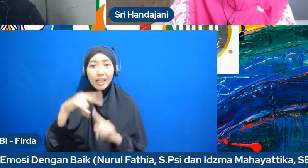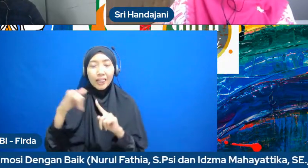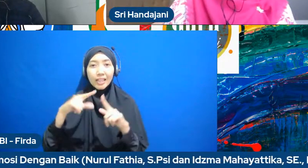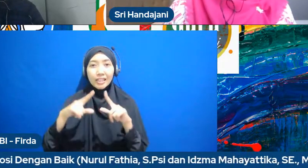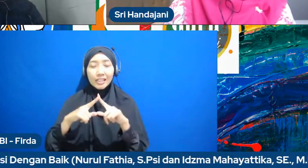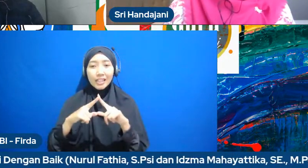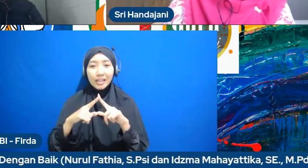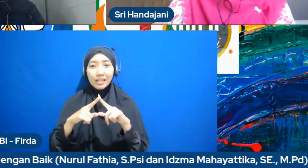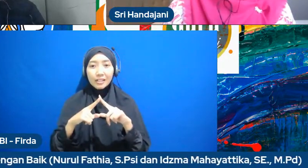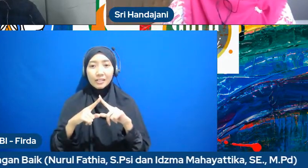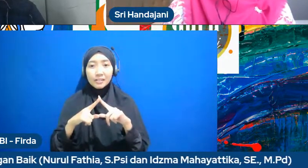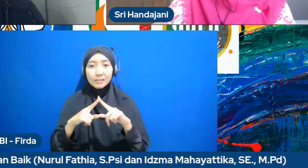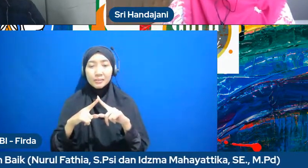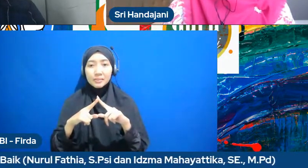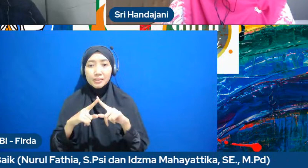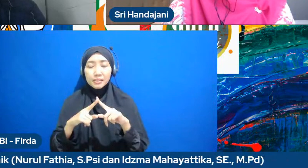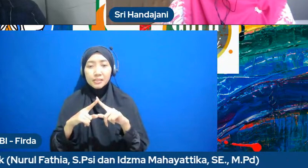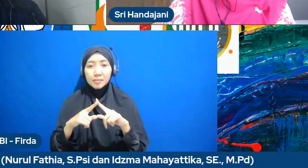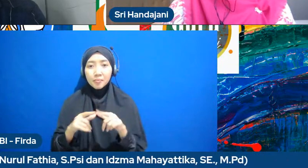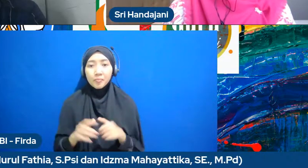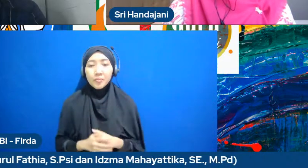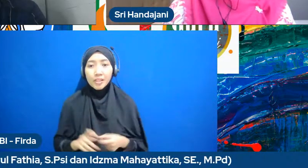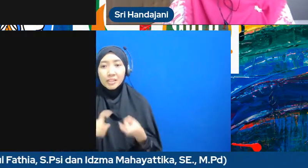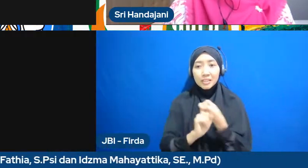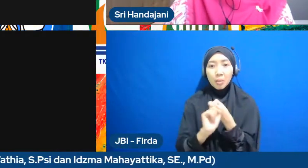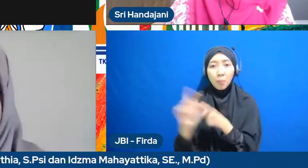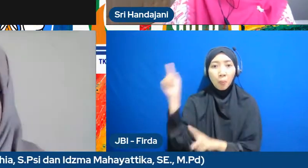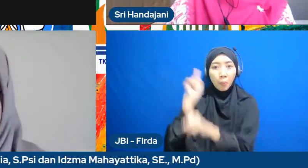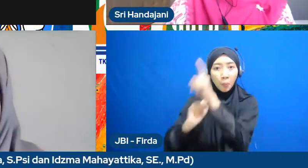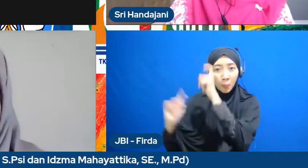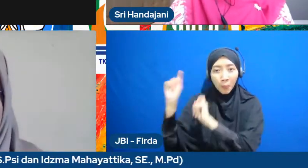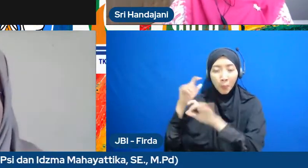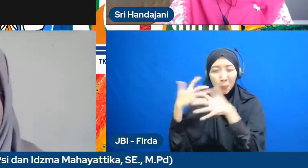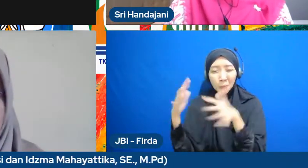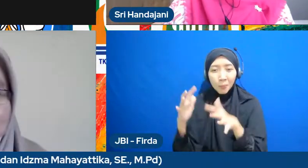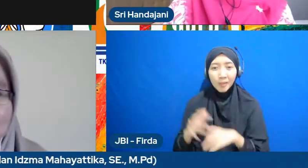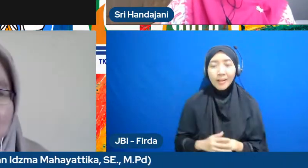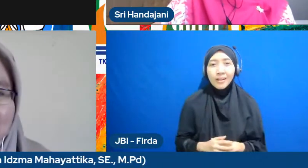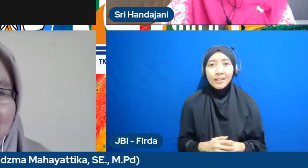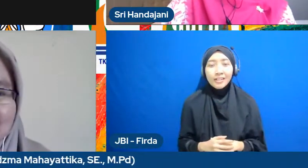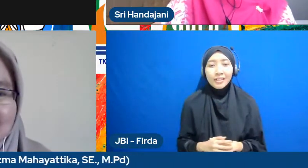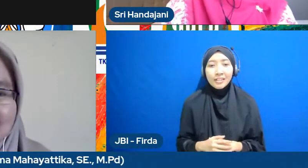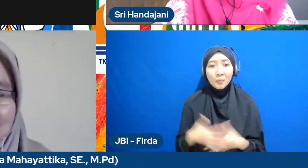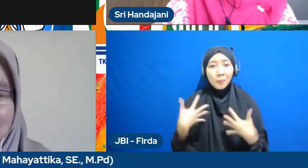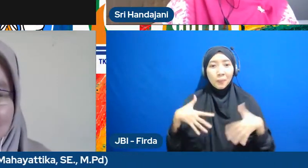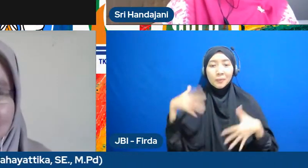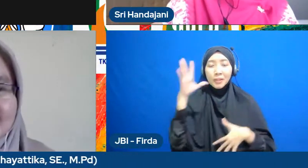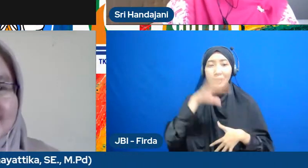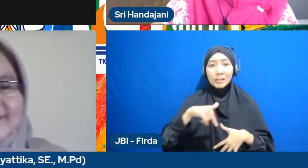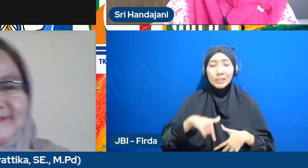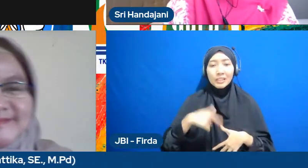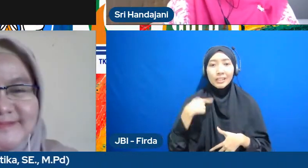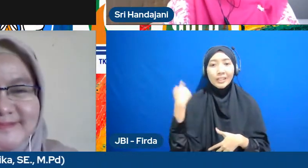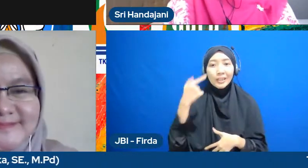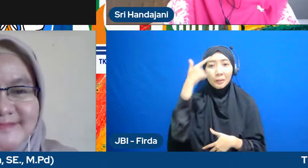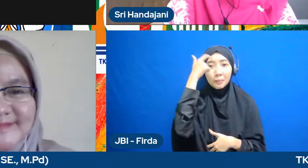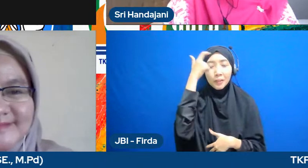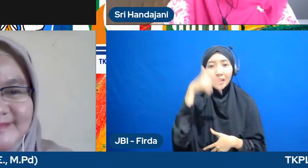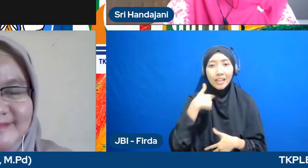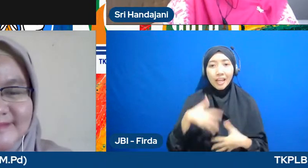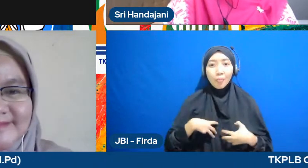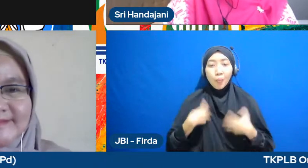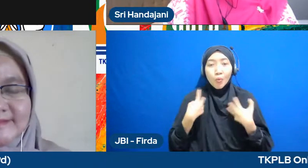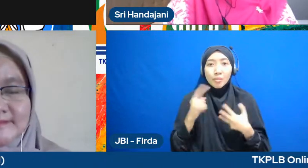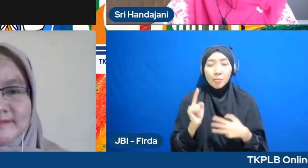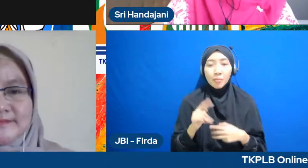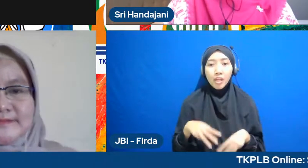dari sahabat sudah banyak yang bertanya nih ya. Wah, luar biasa hari ini ya kita belajar tentang emosi. Karena yang